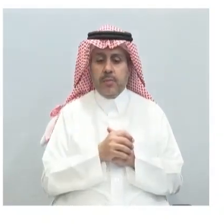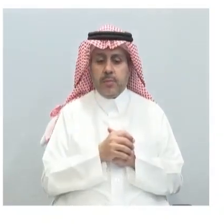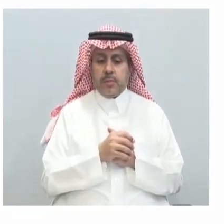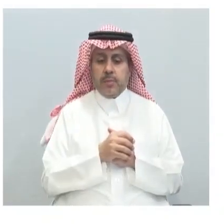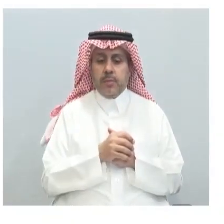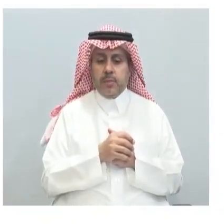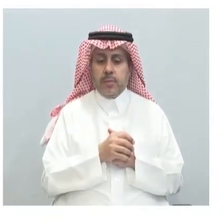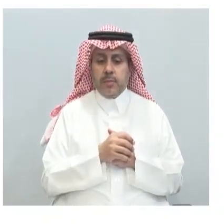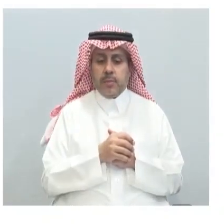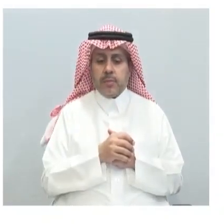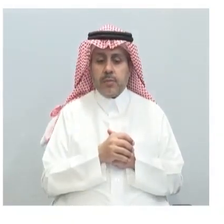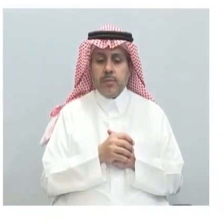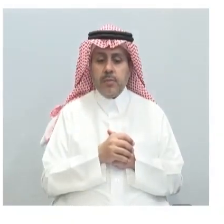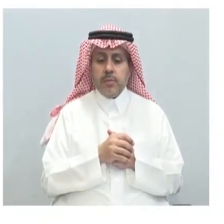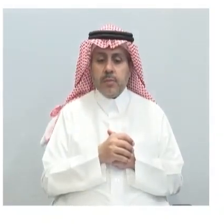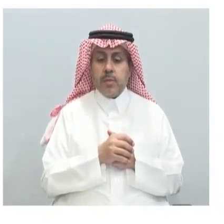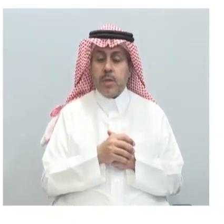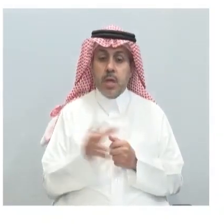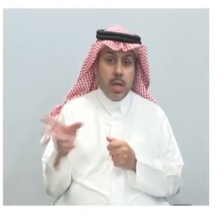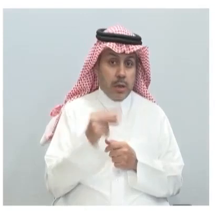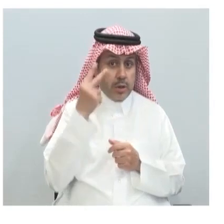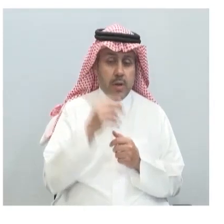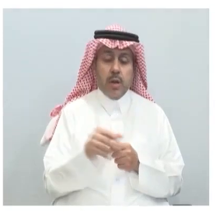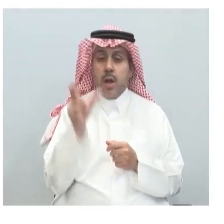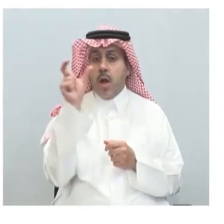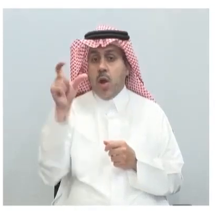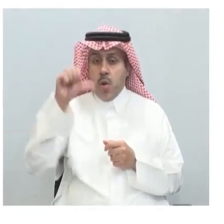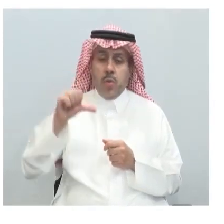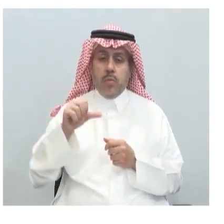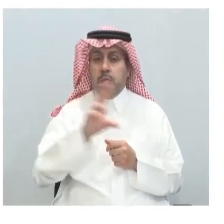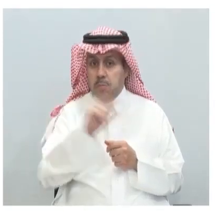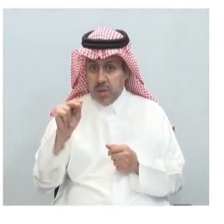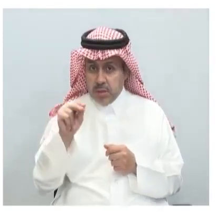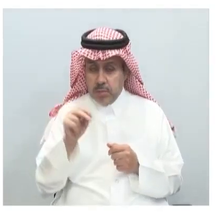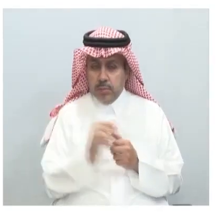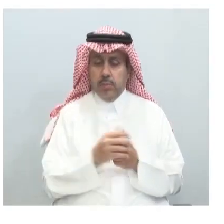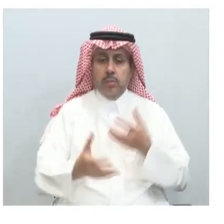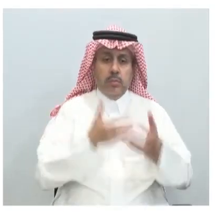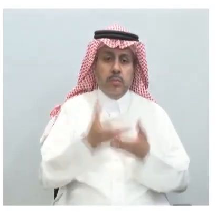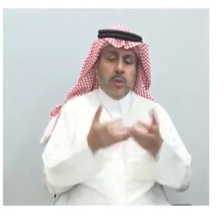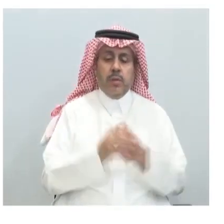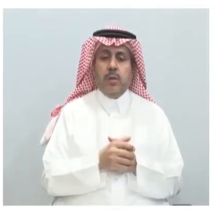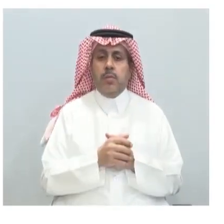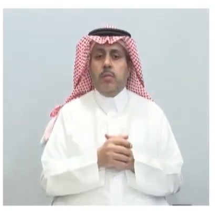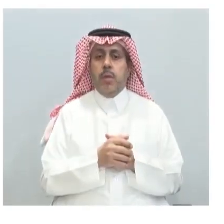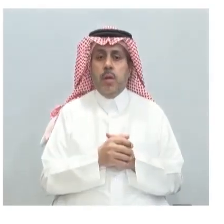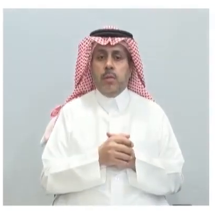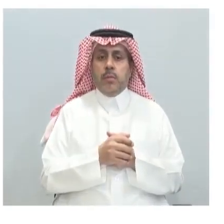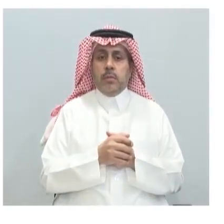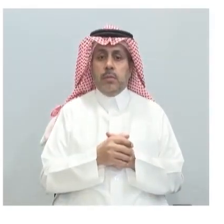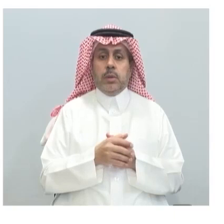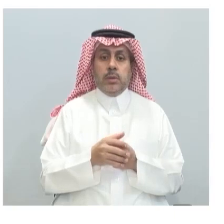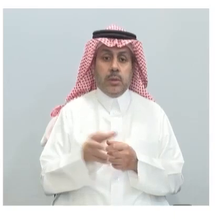لنمسح هذه الناتج الثاني هي ال ان اذا نفس الن نفس المتفاعلات اذا هل اعطتني اساسا